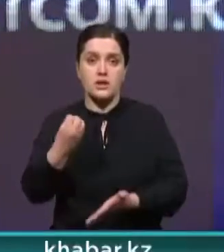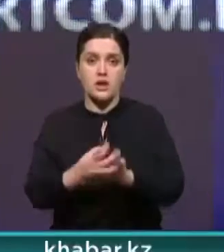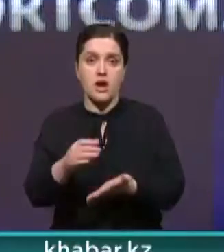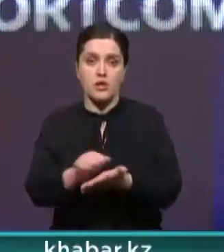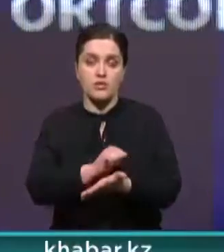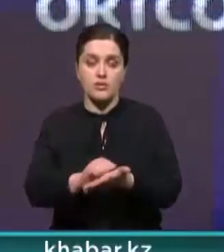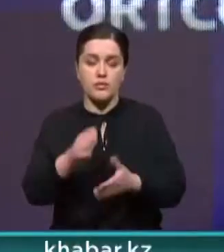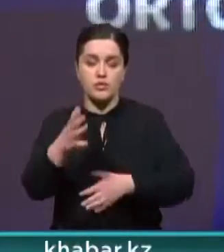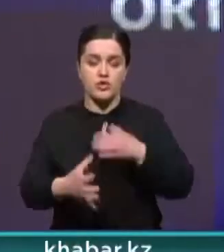международного финансового центра 100